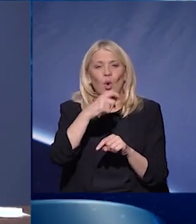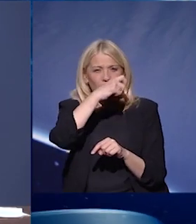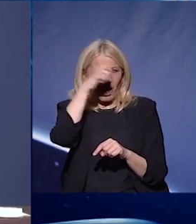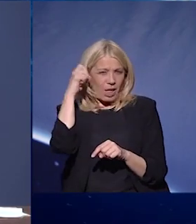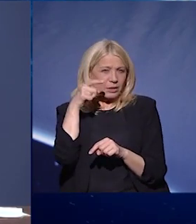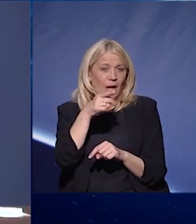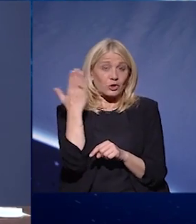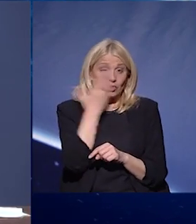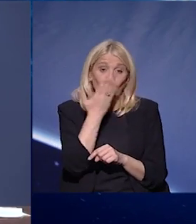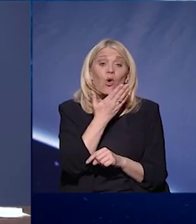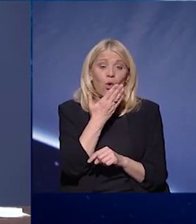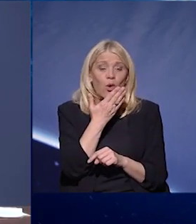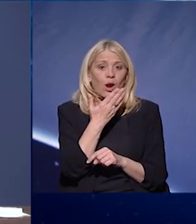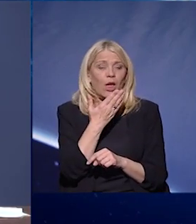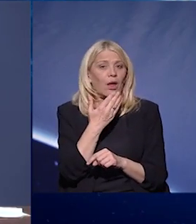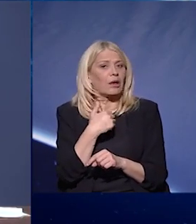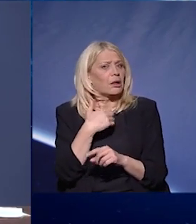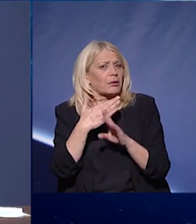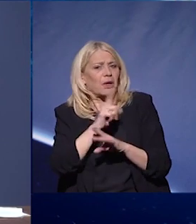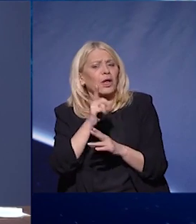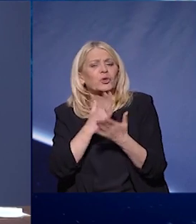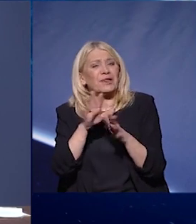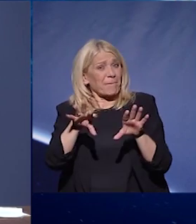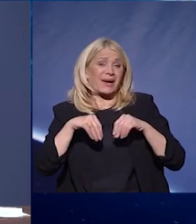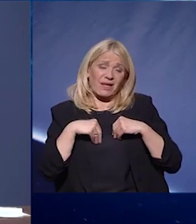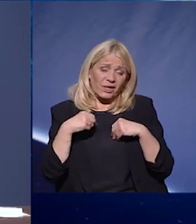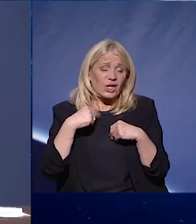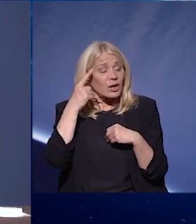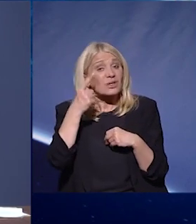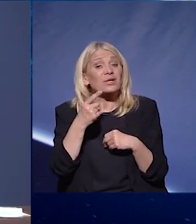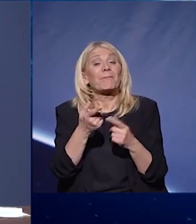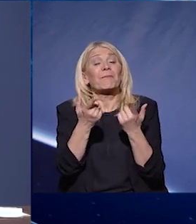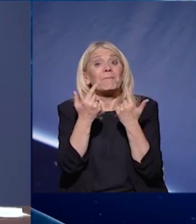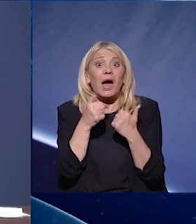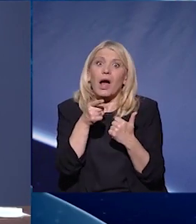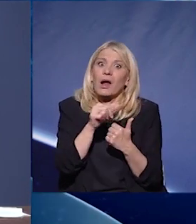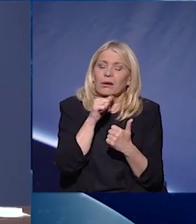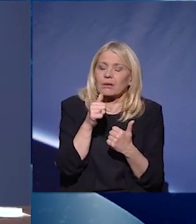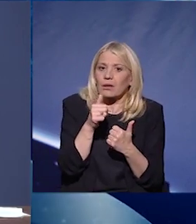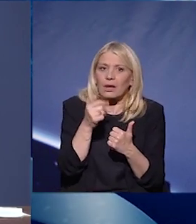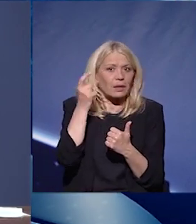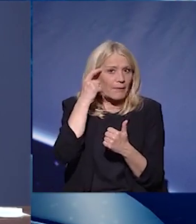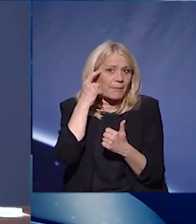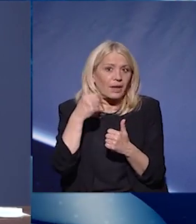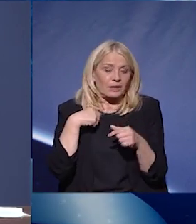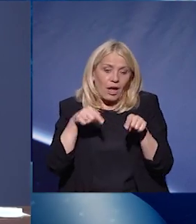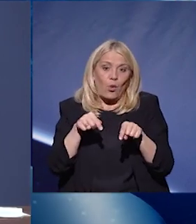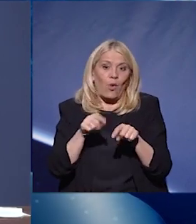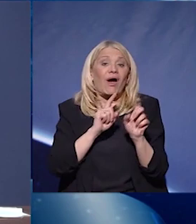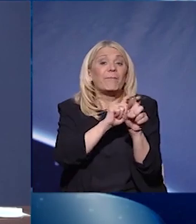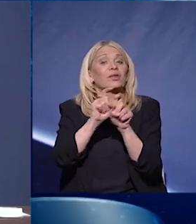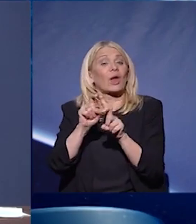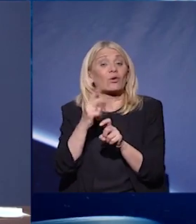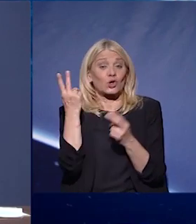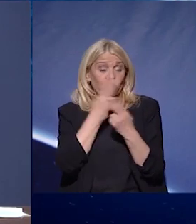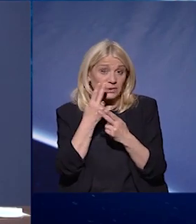varijantu letnje škole, nikad siguran sam da neće biti prihvaćena, ali je ona vrlo racionalna u ovaj